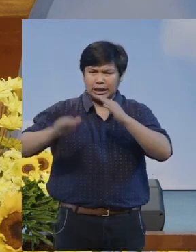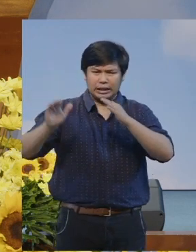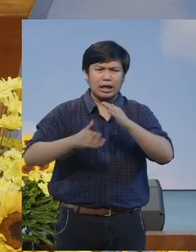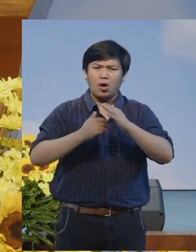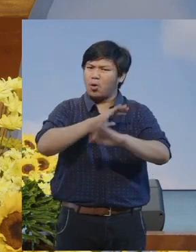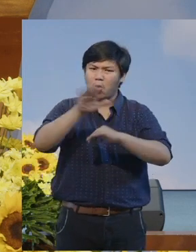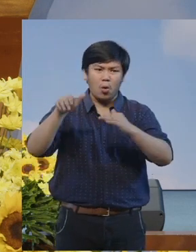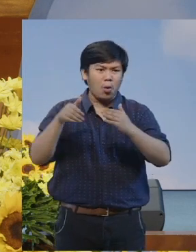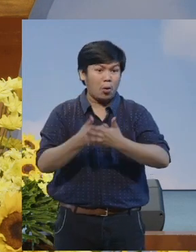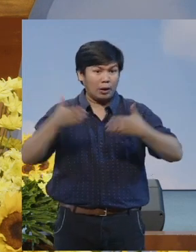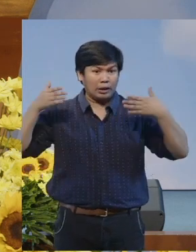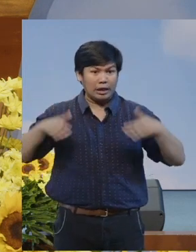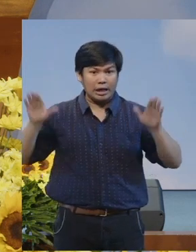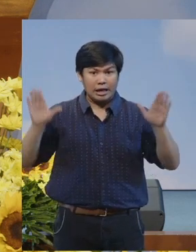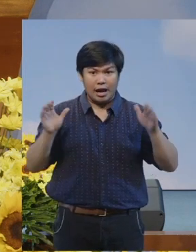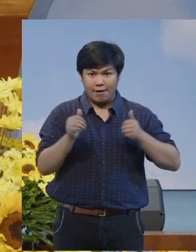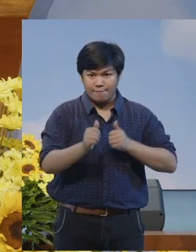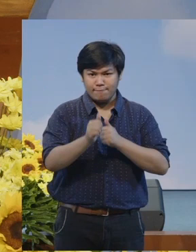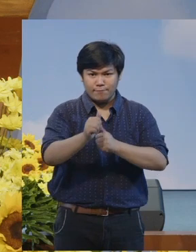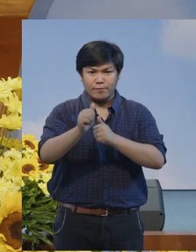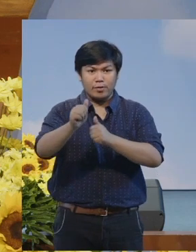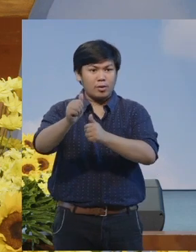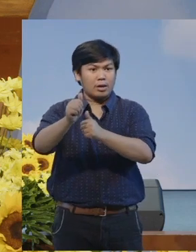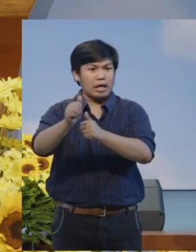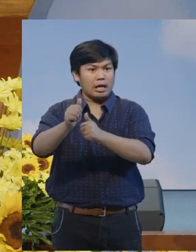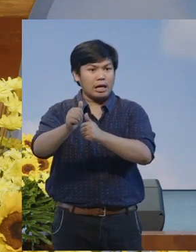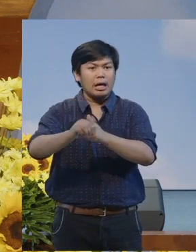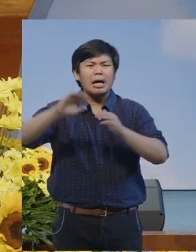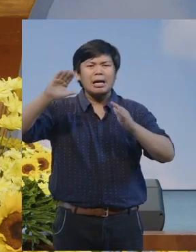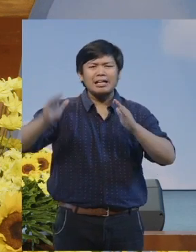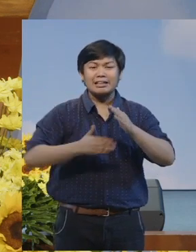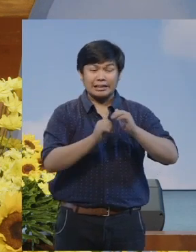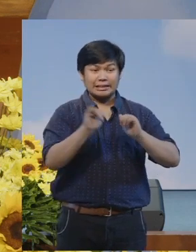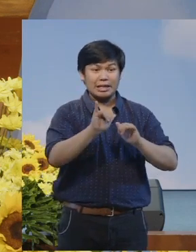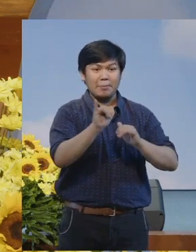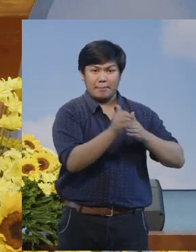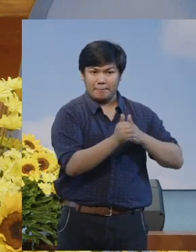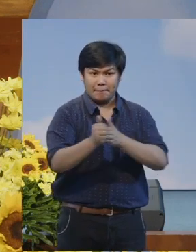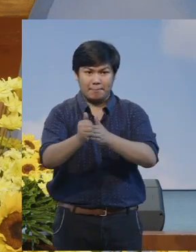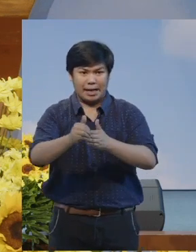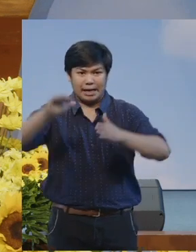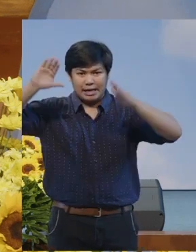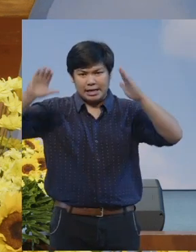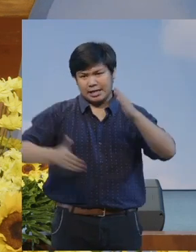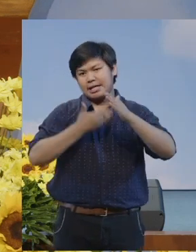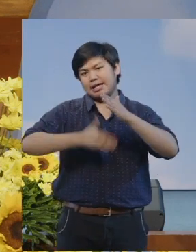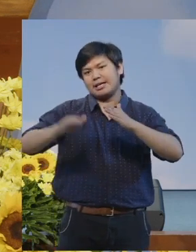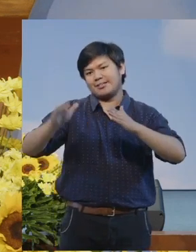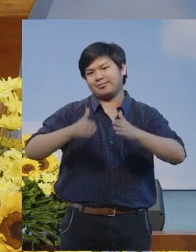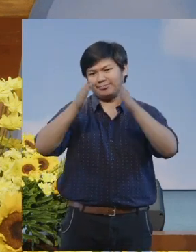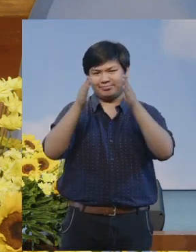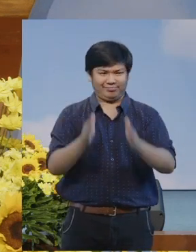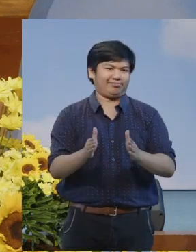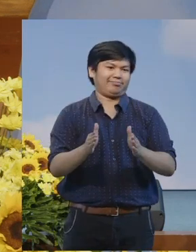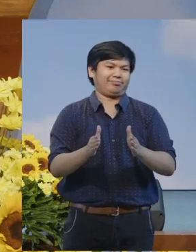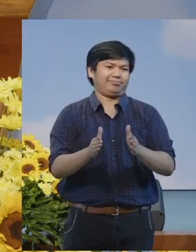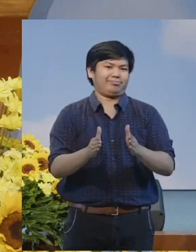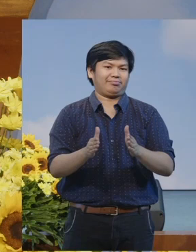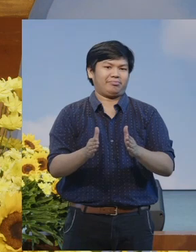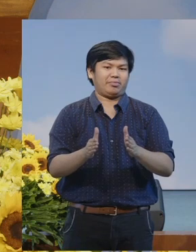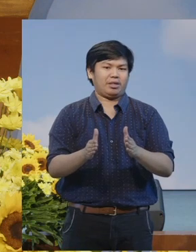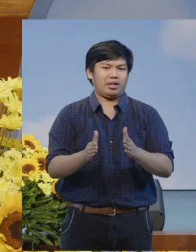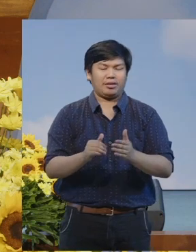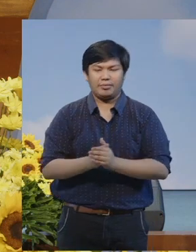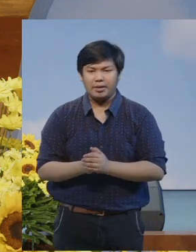God shouted for joy. Kinakausap ng Diyos si Job. Sabi niya, nandun ka ba? When the morning stars sang